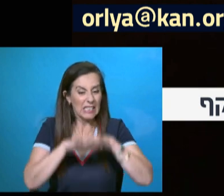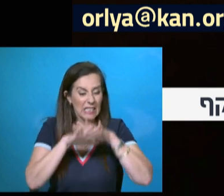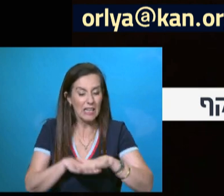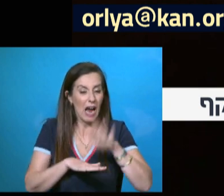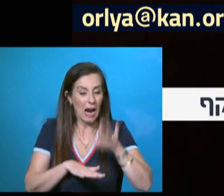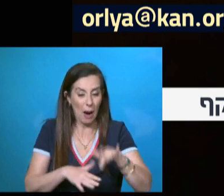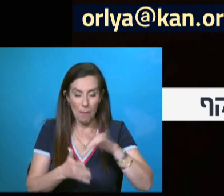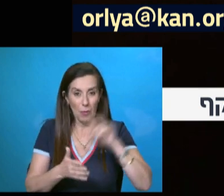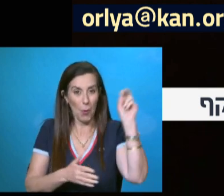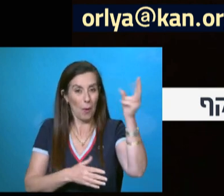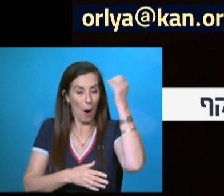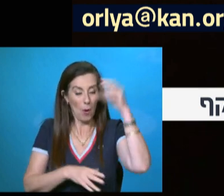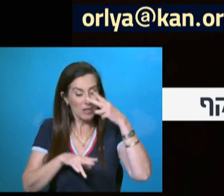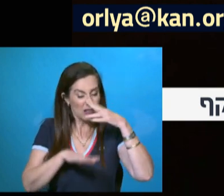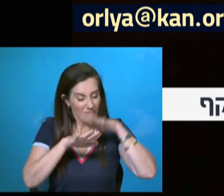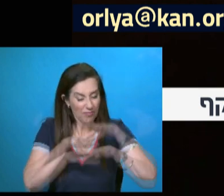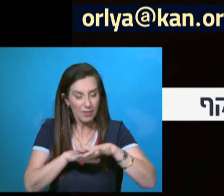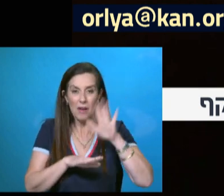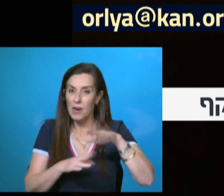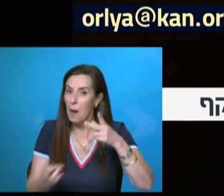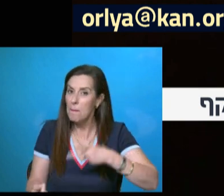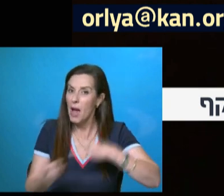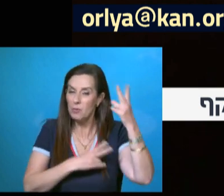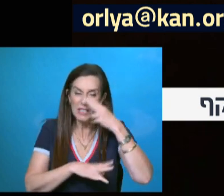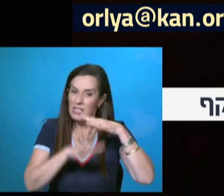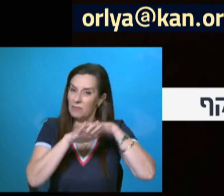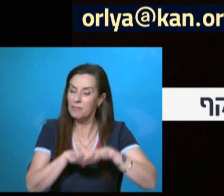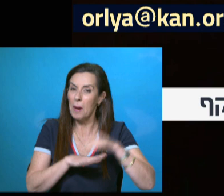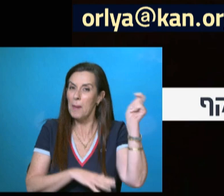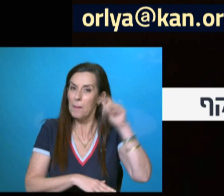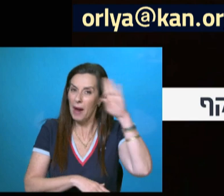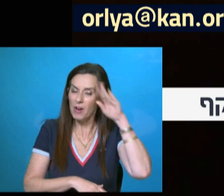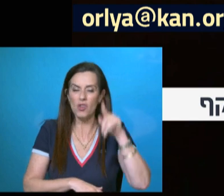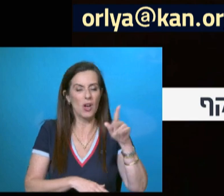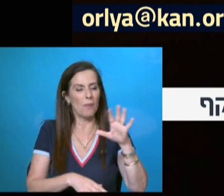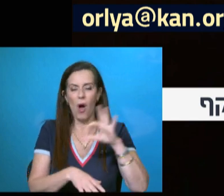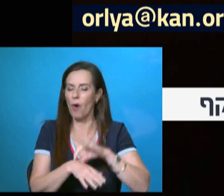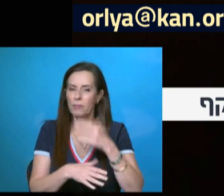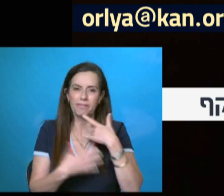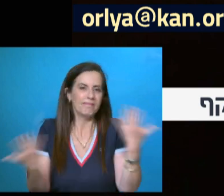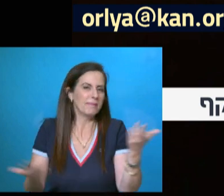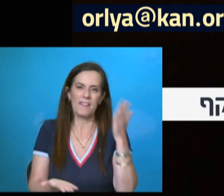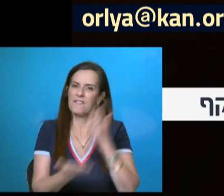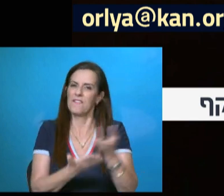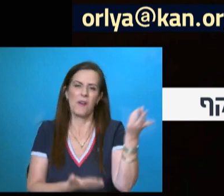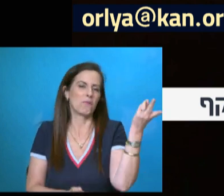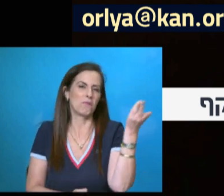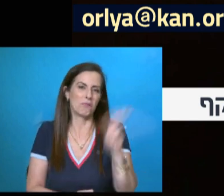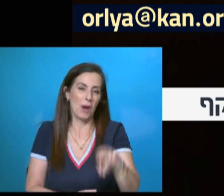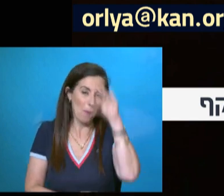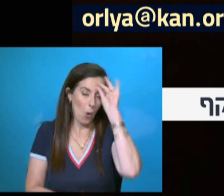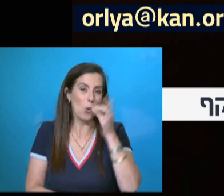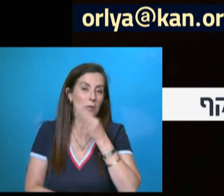הוזק למקום, וגם בדרך לבית החולים רמב״ם בחיפה, שם הרופאים נאלצו לקבוע את מותו של אותו צעיר כבן